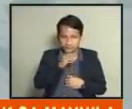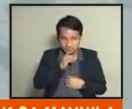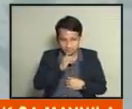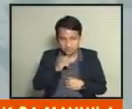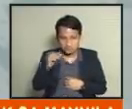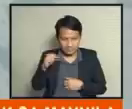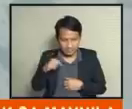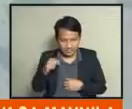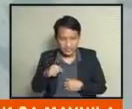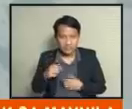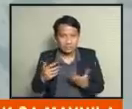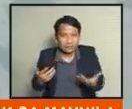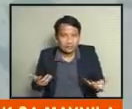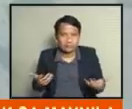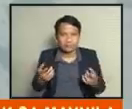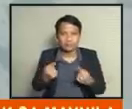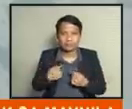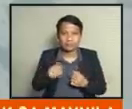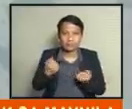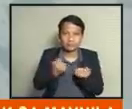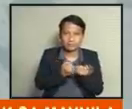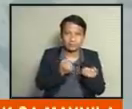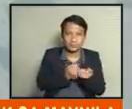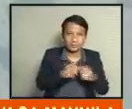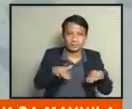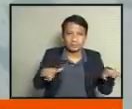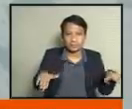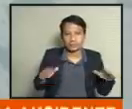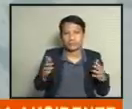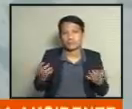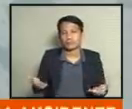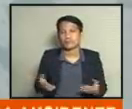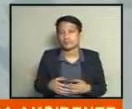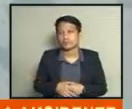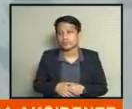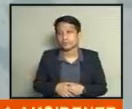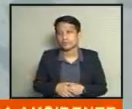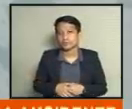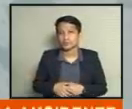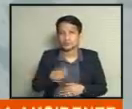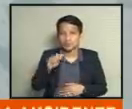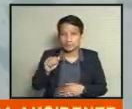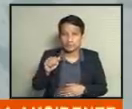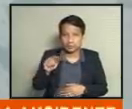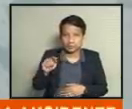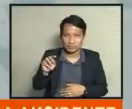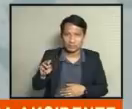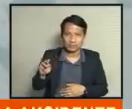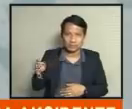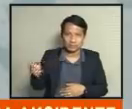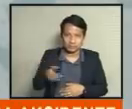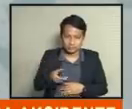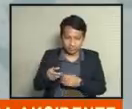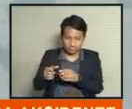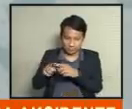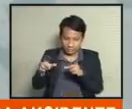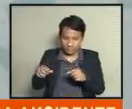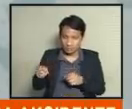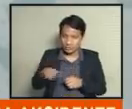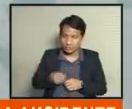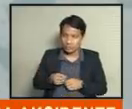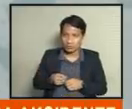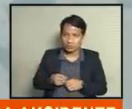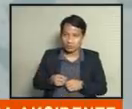yes. Wala siyang binibigyan ng suporta sa mga bata. May ang ATM po niya, binigay sa akin. Ang wala